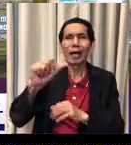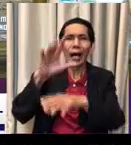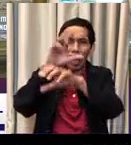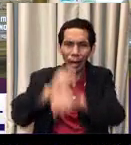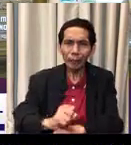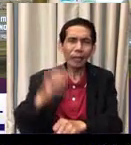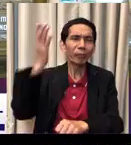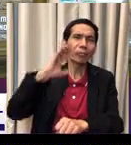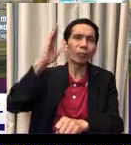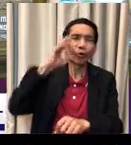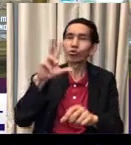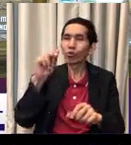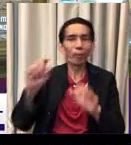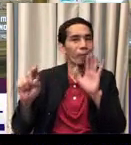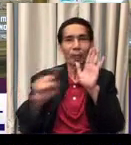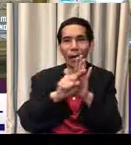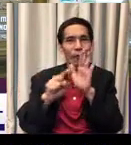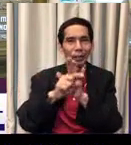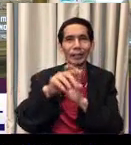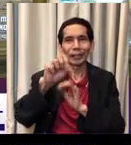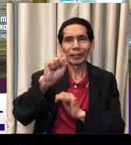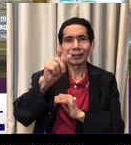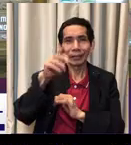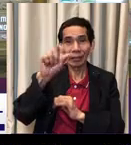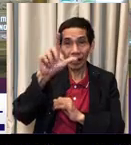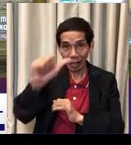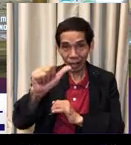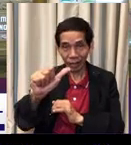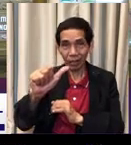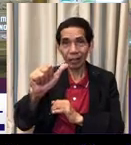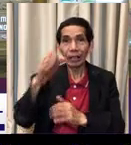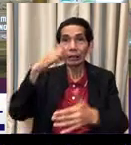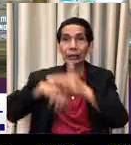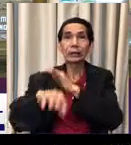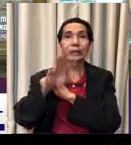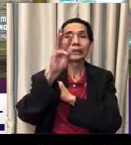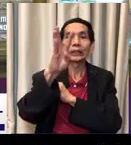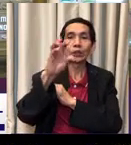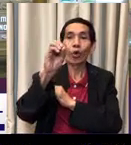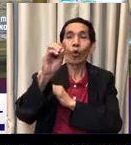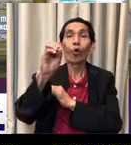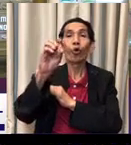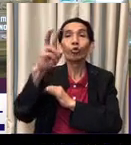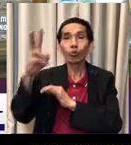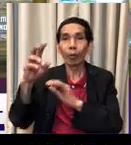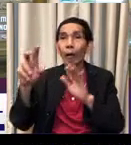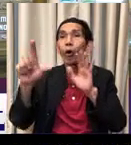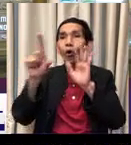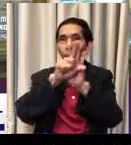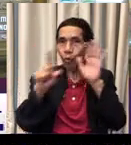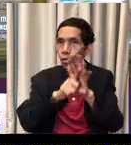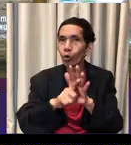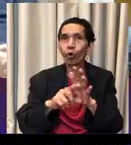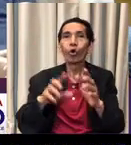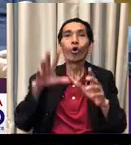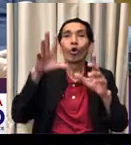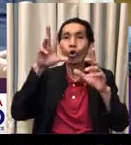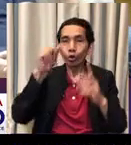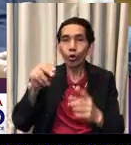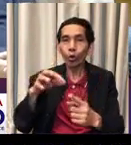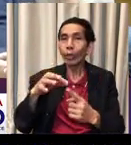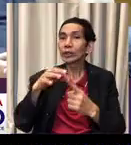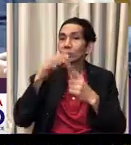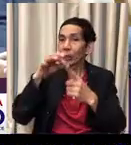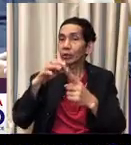namin yan eh. Hindi rin po. O, papasok ko kayo sa 1602. O, kasi wala pong exemption yung batas.